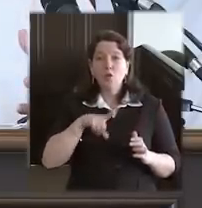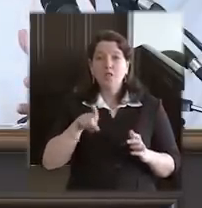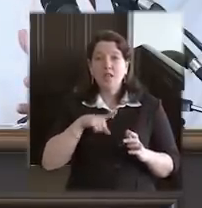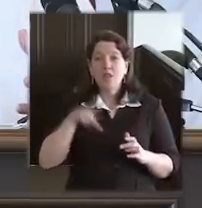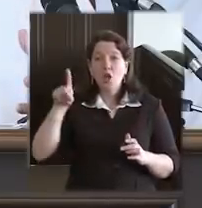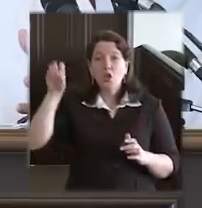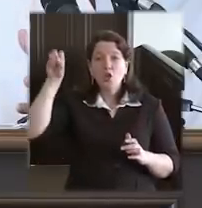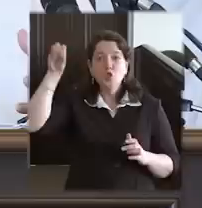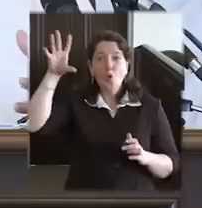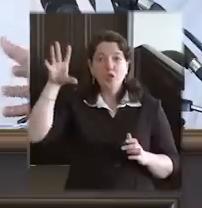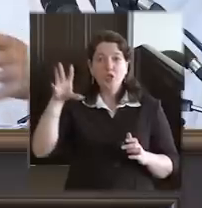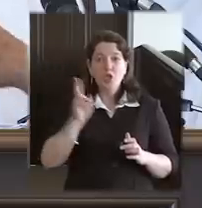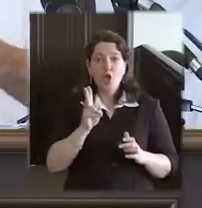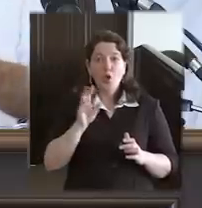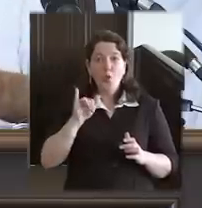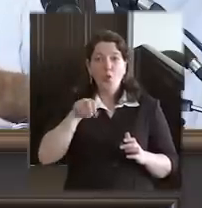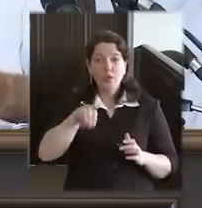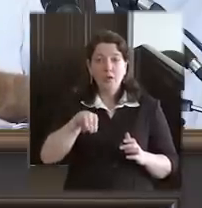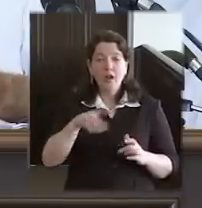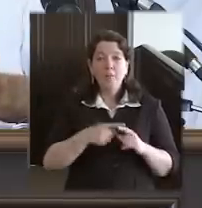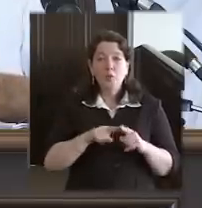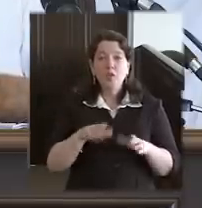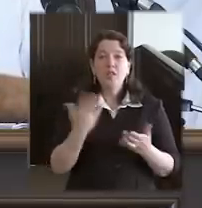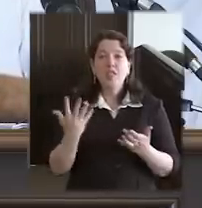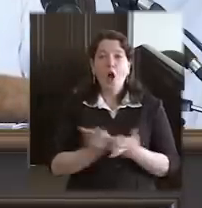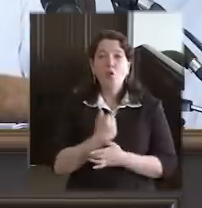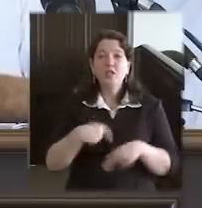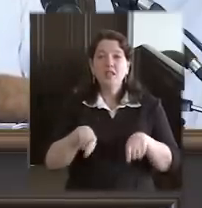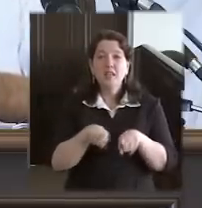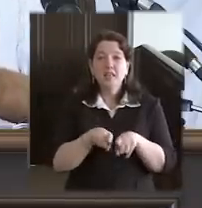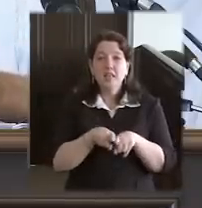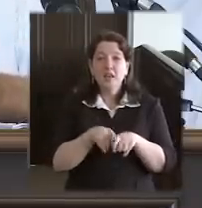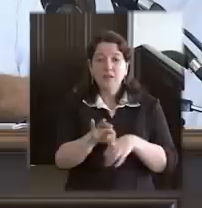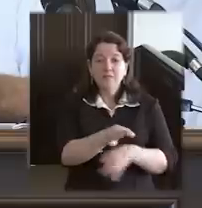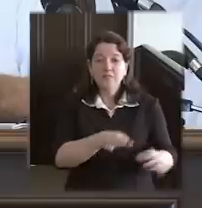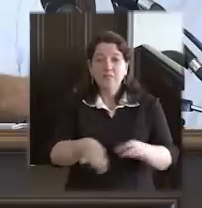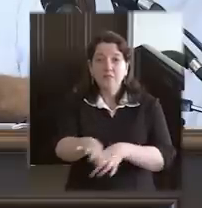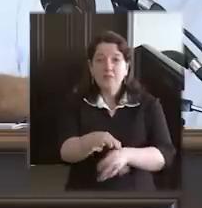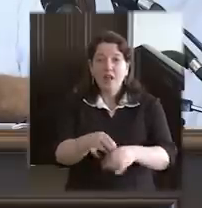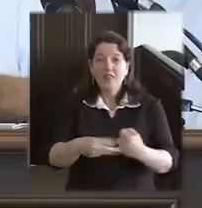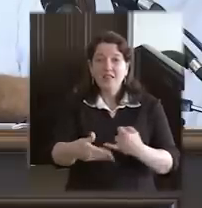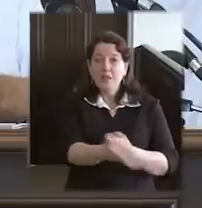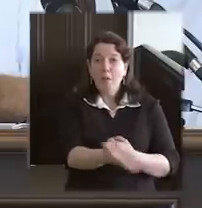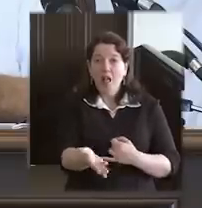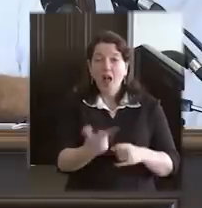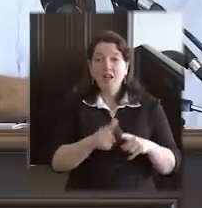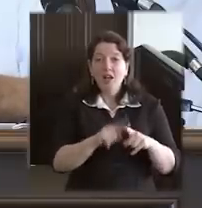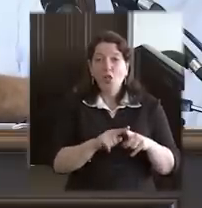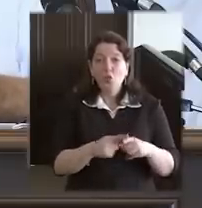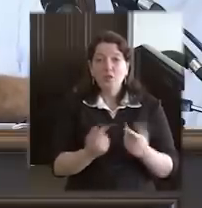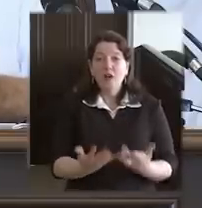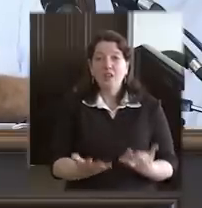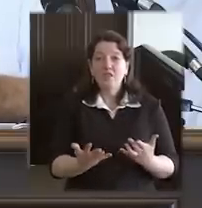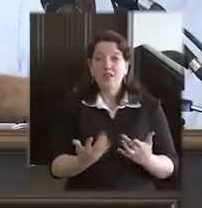солярные называют солнечные. Потому что находят такие культовые сооружения, лучше сказать, которые